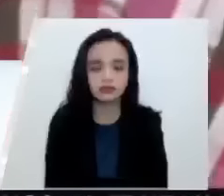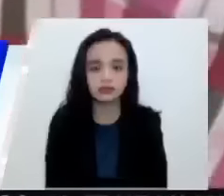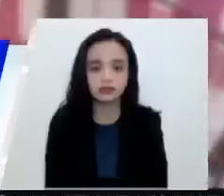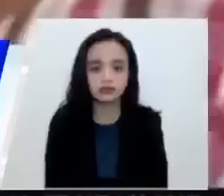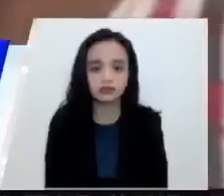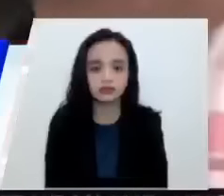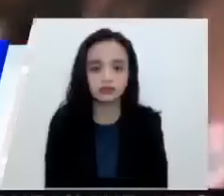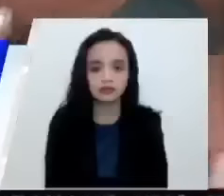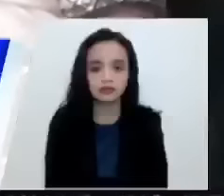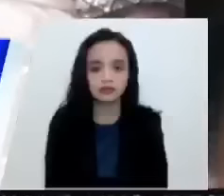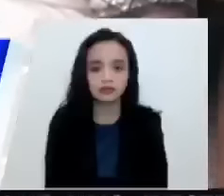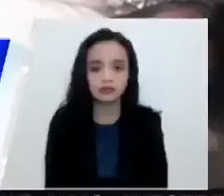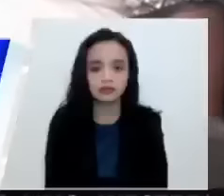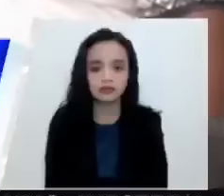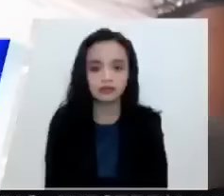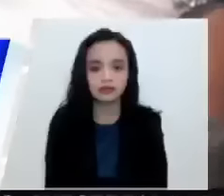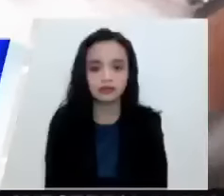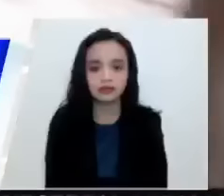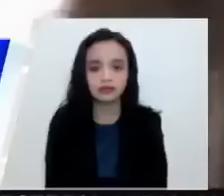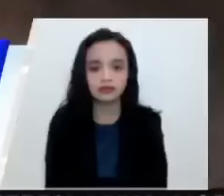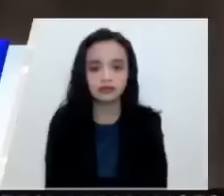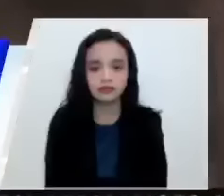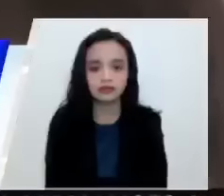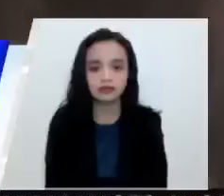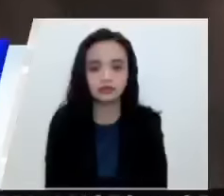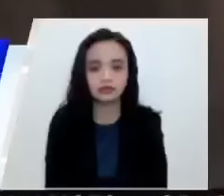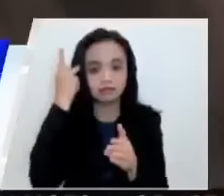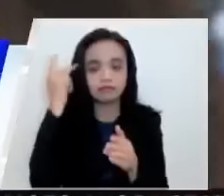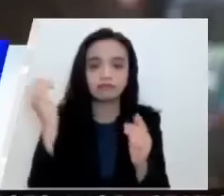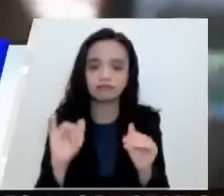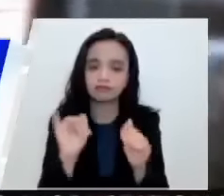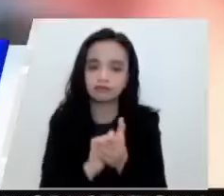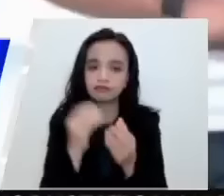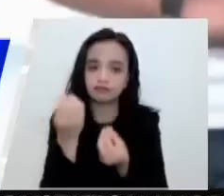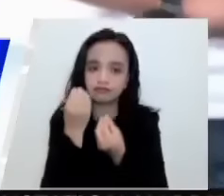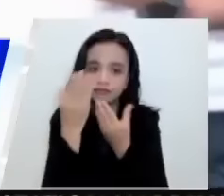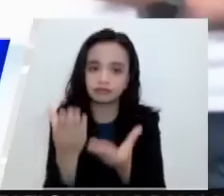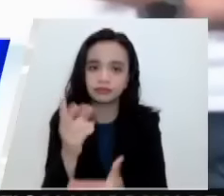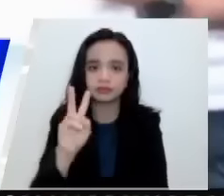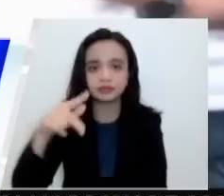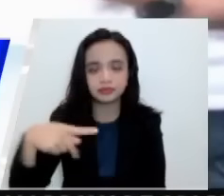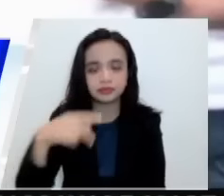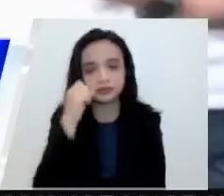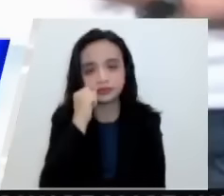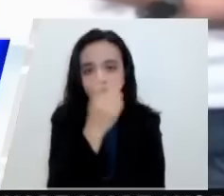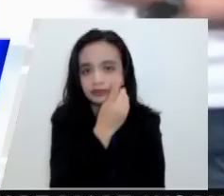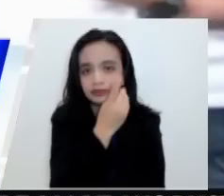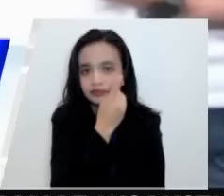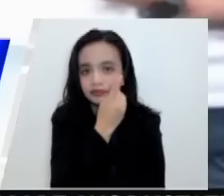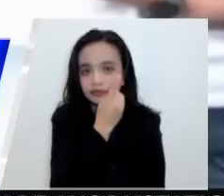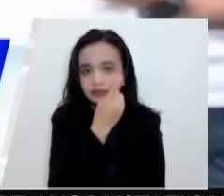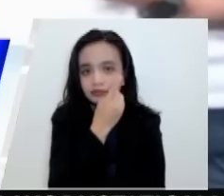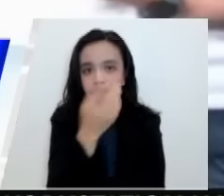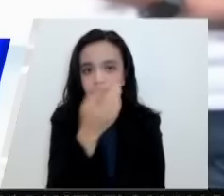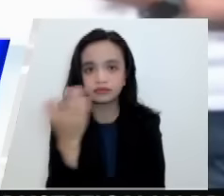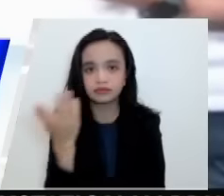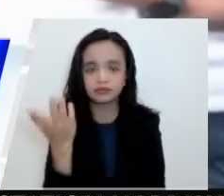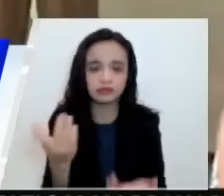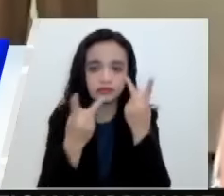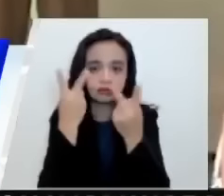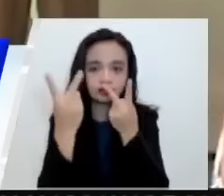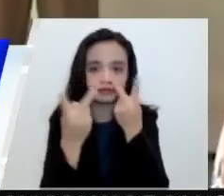Plano sa politika ang isa sa mga inilahad ni Vice President at DepEd Secretary Sara Duterte sa kanyang pagbisita ngayong araw sa Barangay Bagugalyera sa Davao